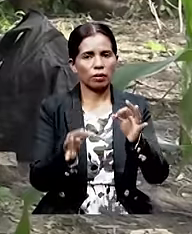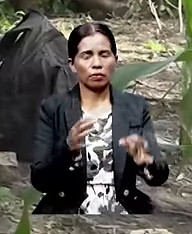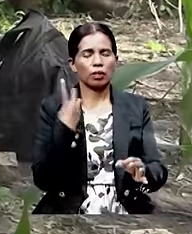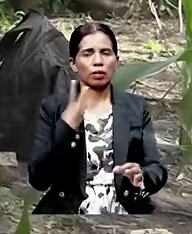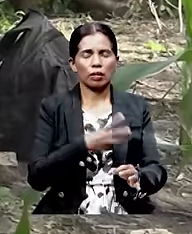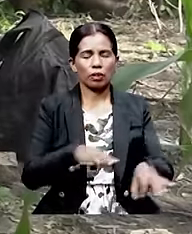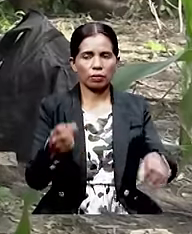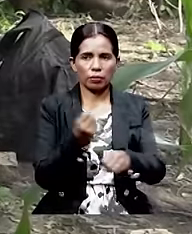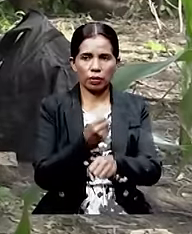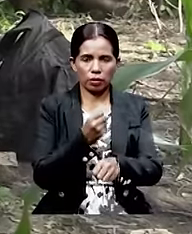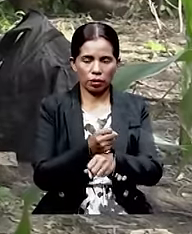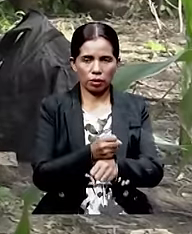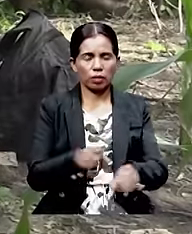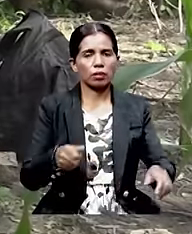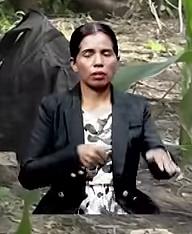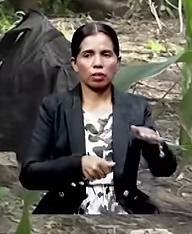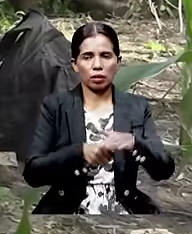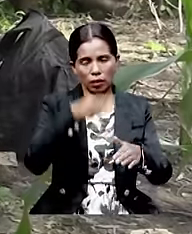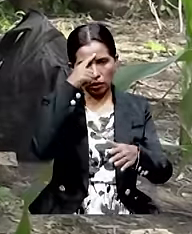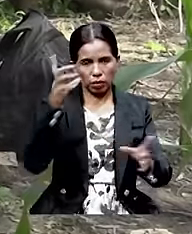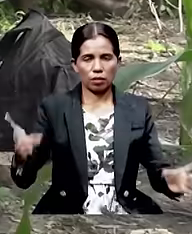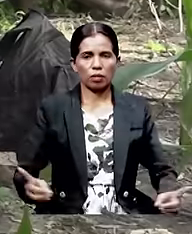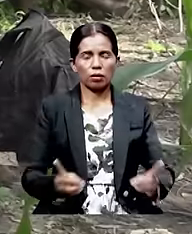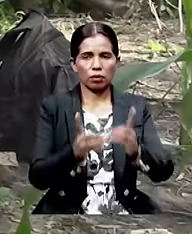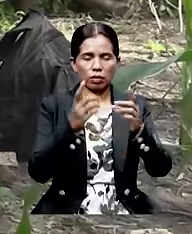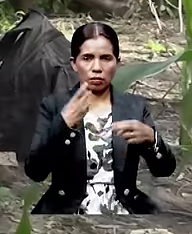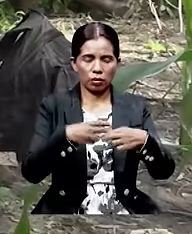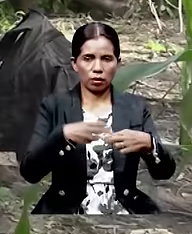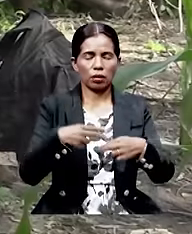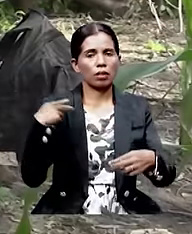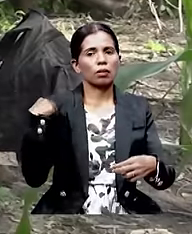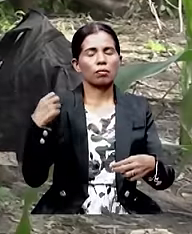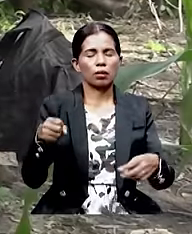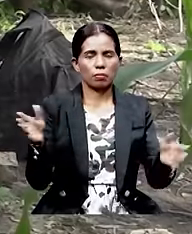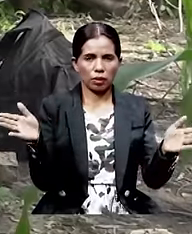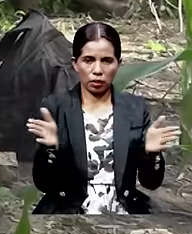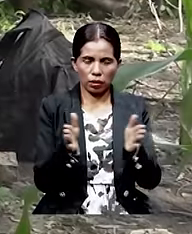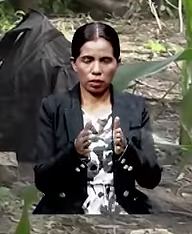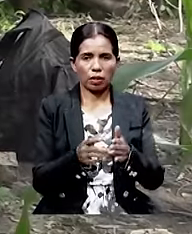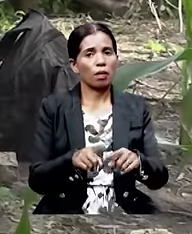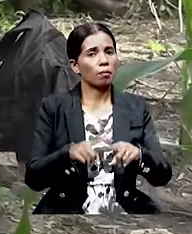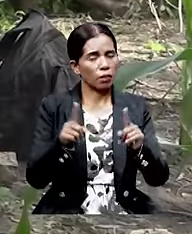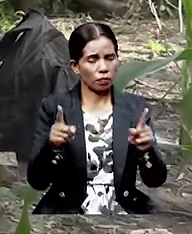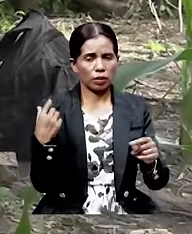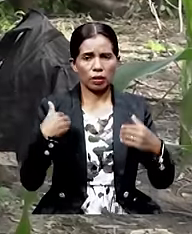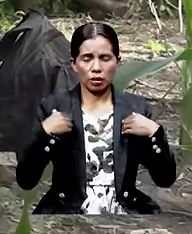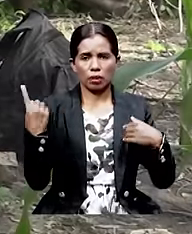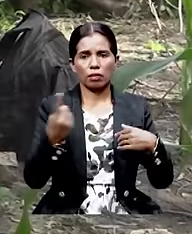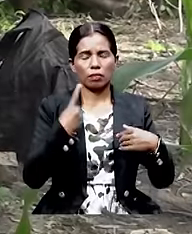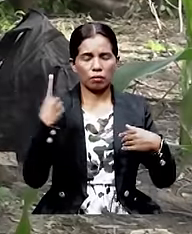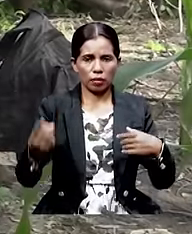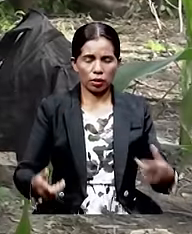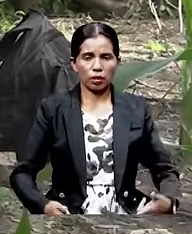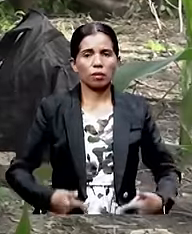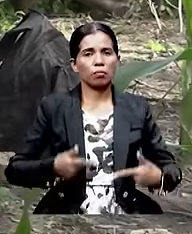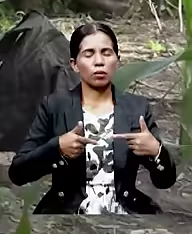lara subar o matawe. Tama sor desafio hubit ni benaton. Mai be ia na fatin esperansa hodi hakat